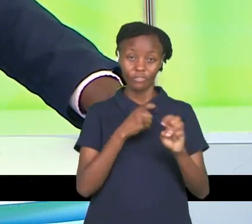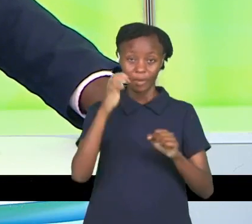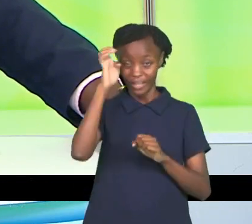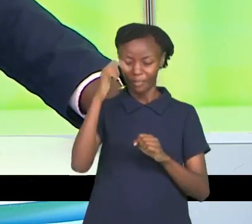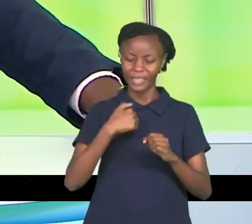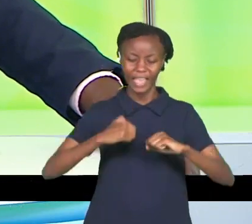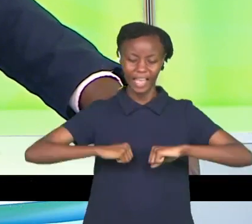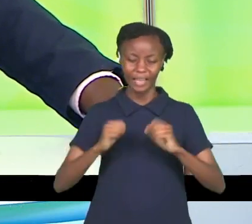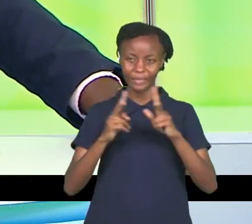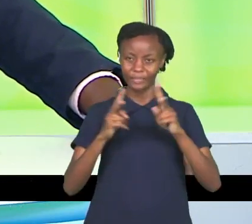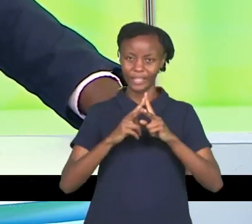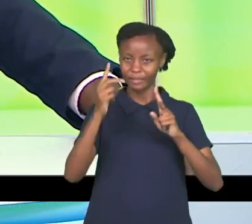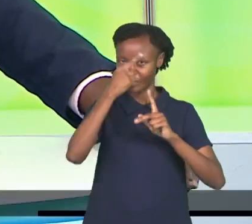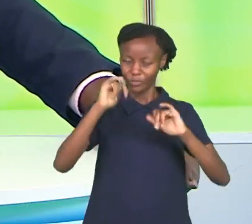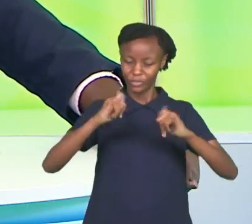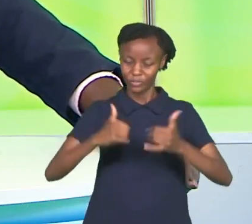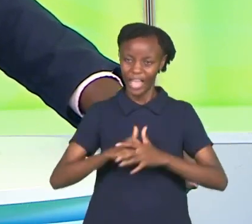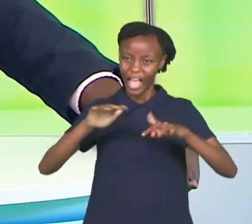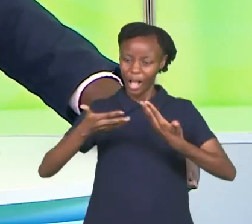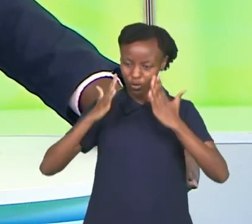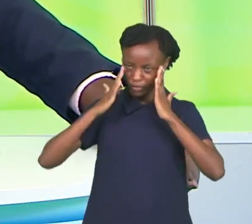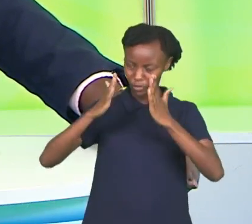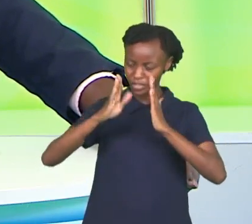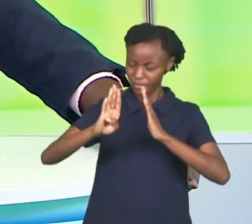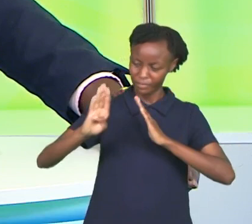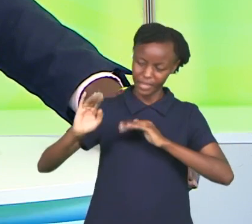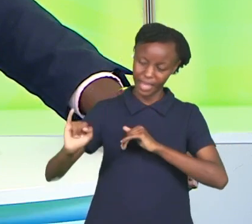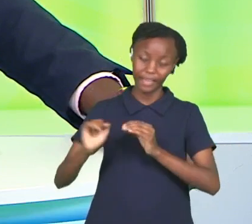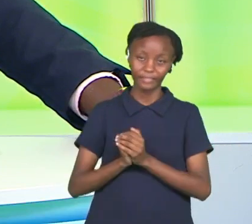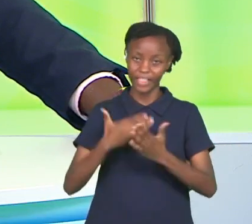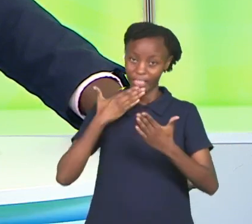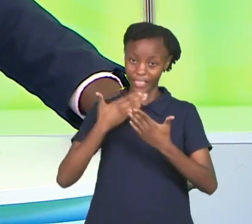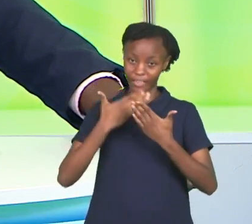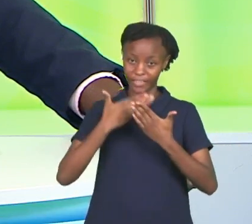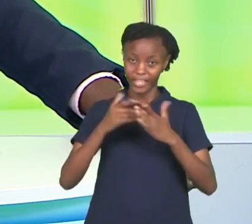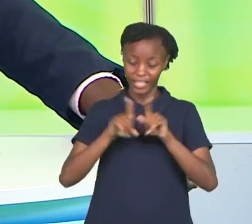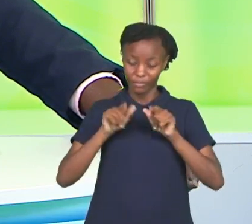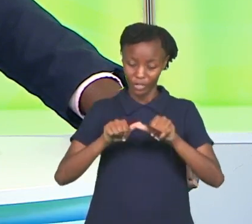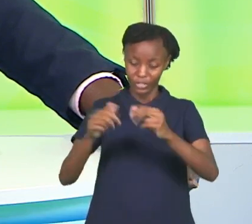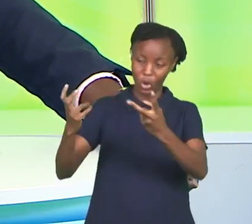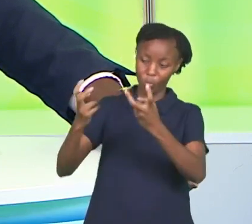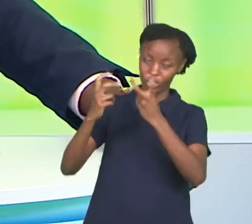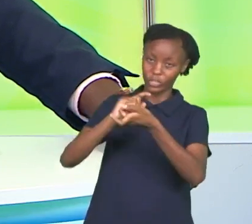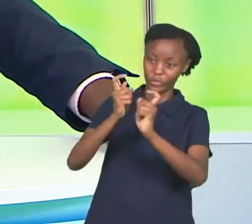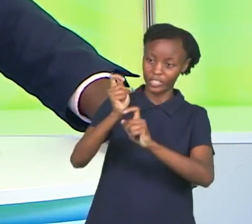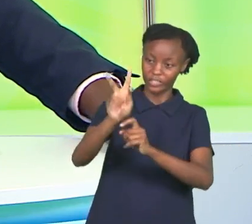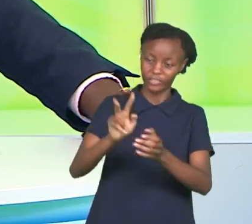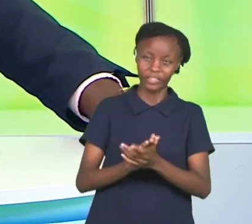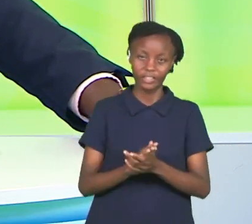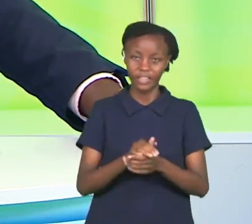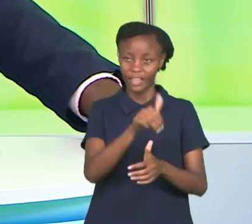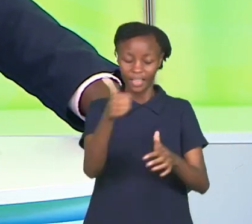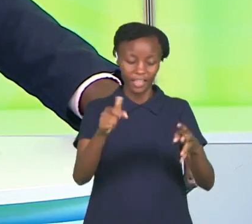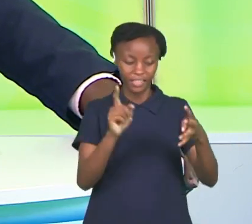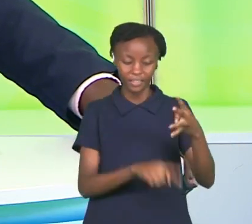sana na taarifa ya David Kagina anavyozingatia masuala ya BBI. Shukran na tuendelee kutazama Switch TV. Tunashukuru pia. Mmoja